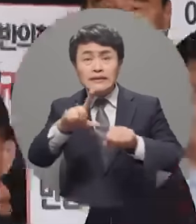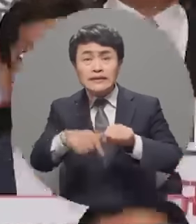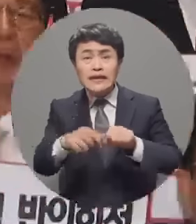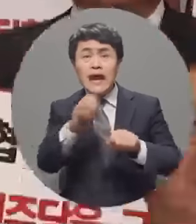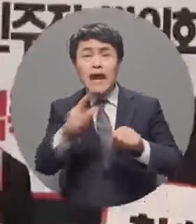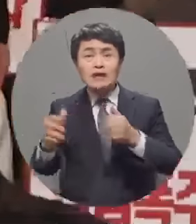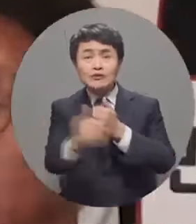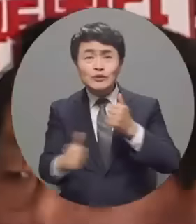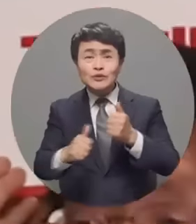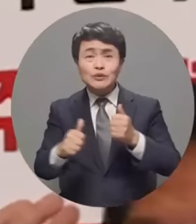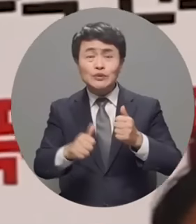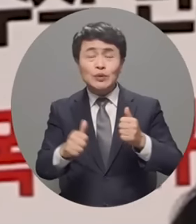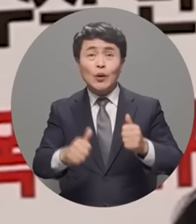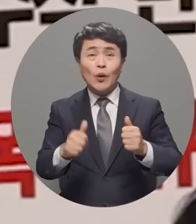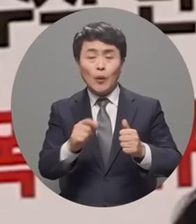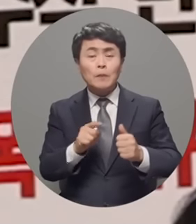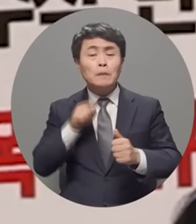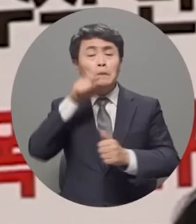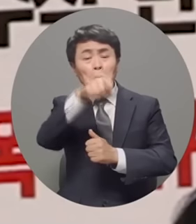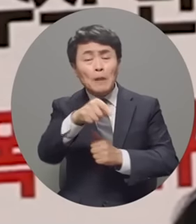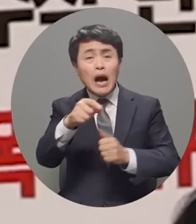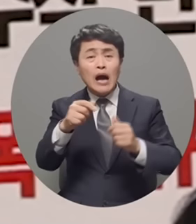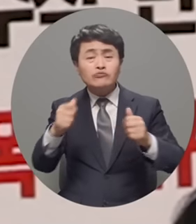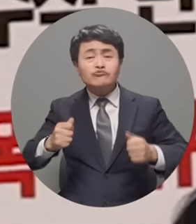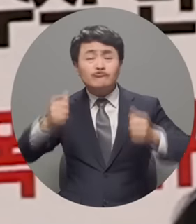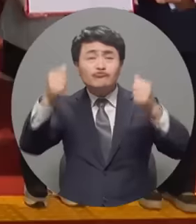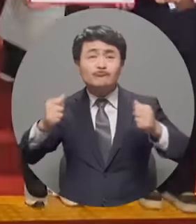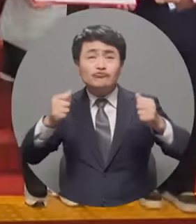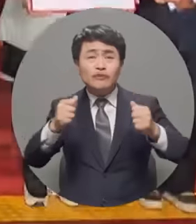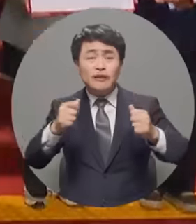의원은 로텐더홀 규탄 대회장에 나타났습니다.